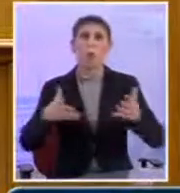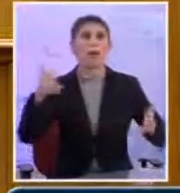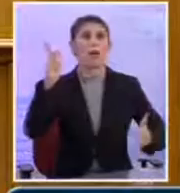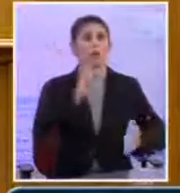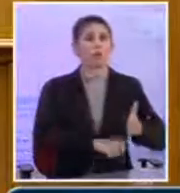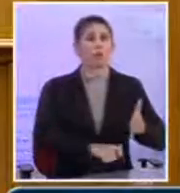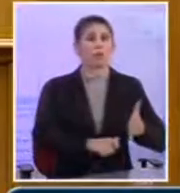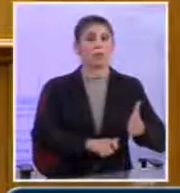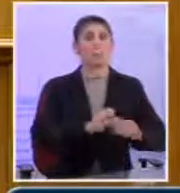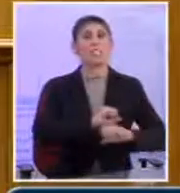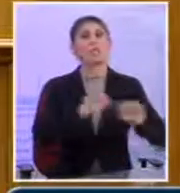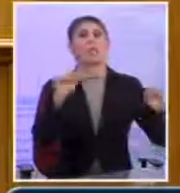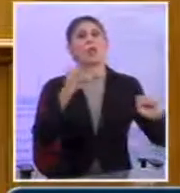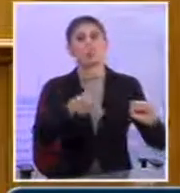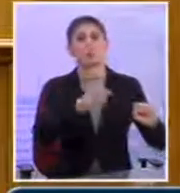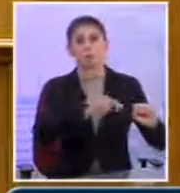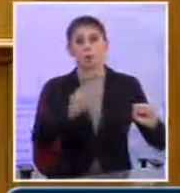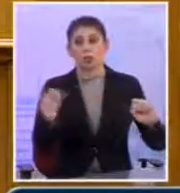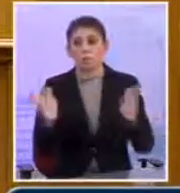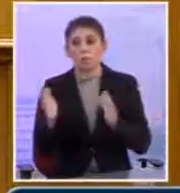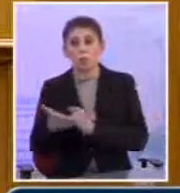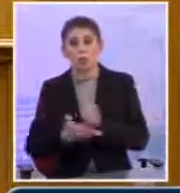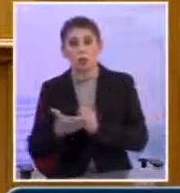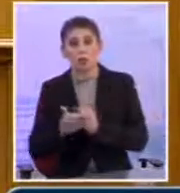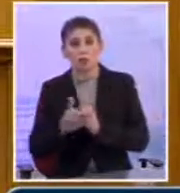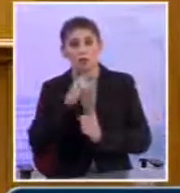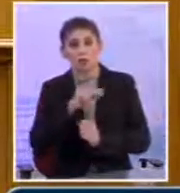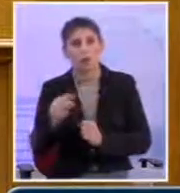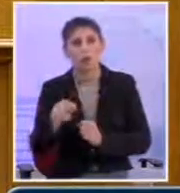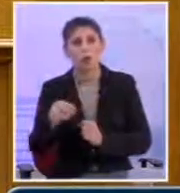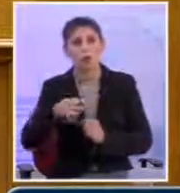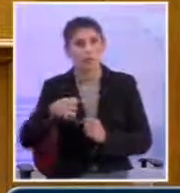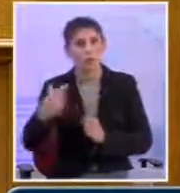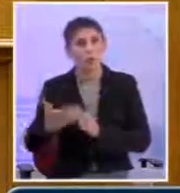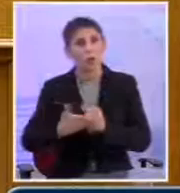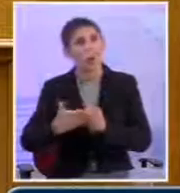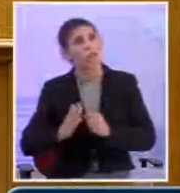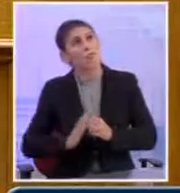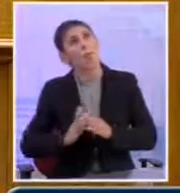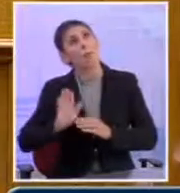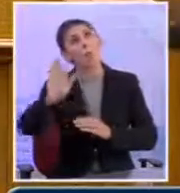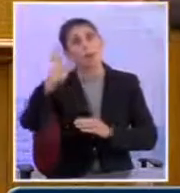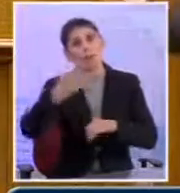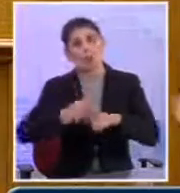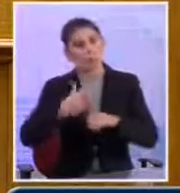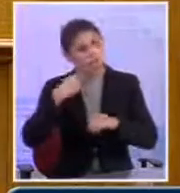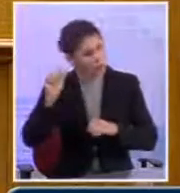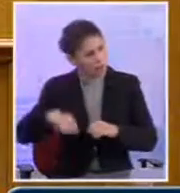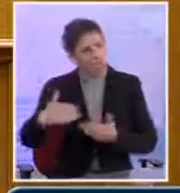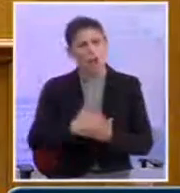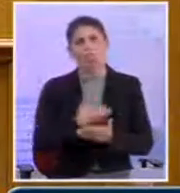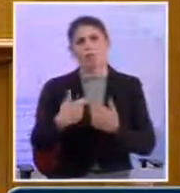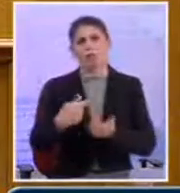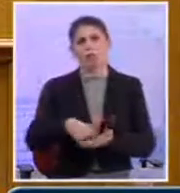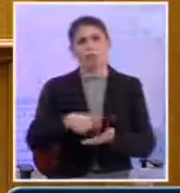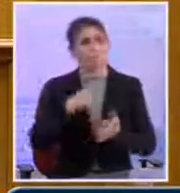στη Σαντορίνη με τον ίδιο, το μικρό αγρότη στο ίδιο νησί που έχει ένα χωραφάκι πάνω στο βουνό. Ναι, είναι άδικος φόρος.